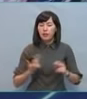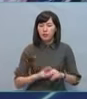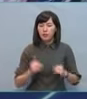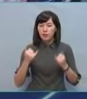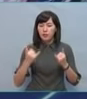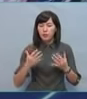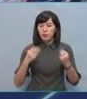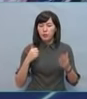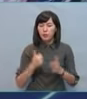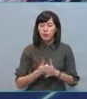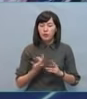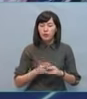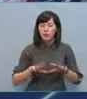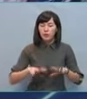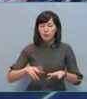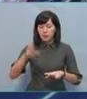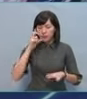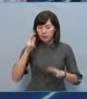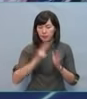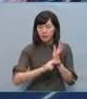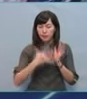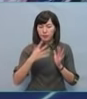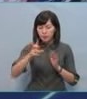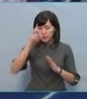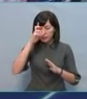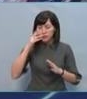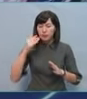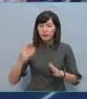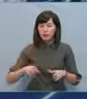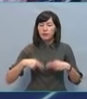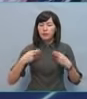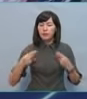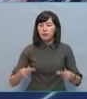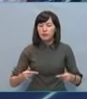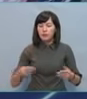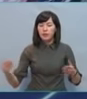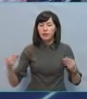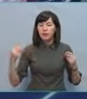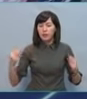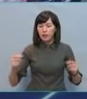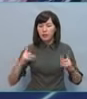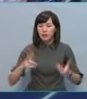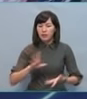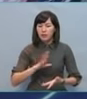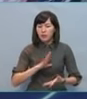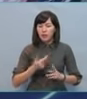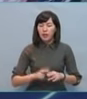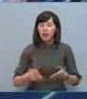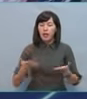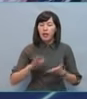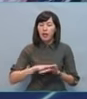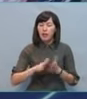дейин бузулган сол нысан ээлеринин 85-и мамлекет тарапынан берилетин өтөм акыга келишти. Калган менен келишүү